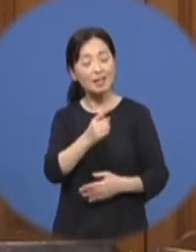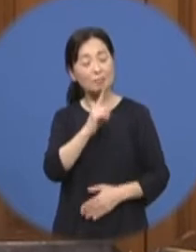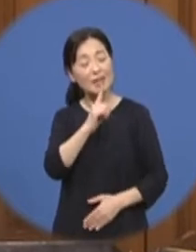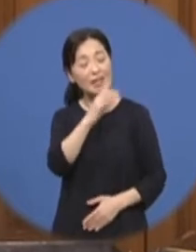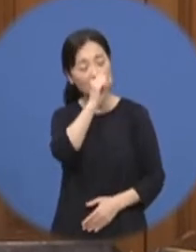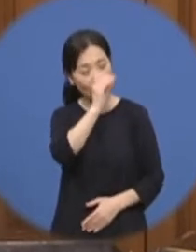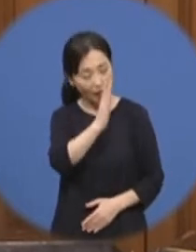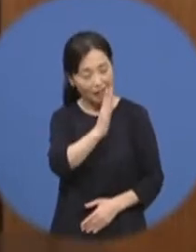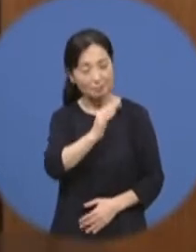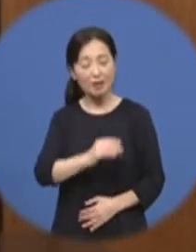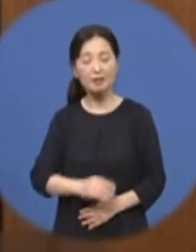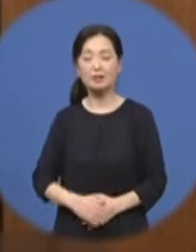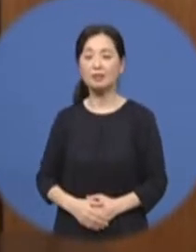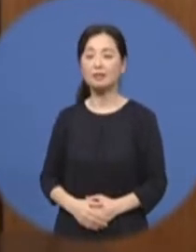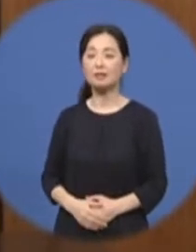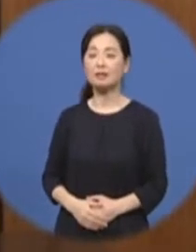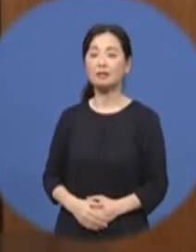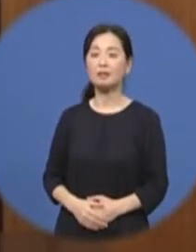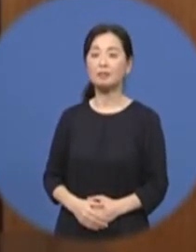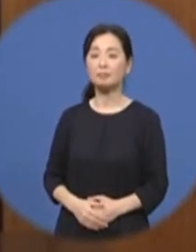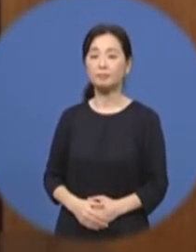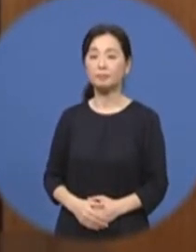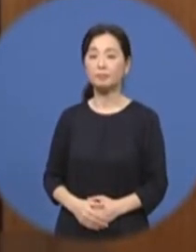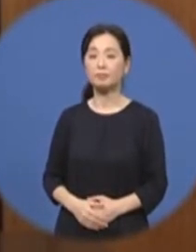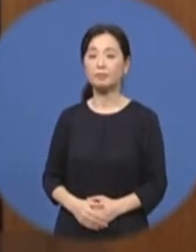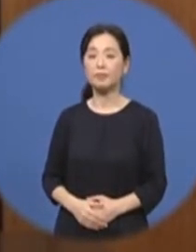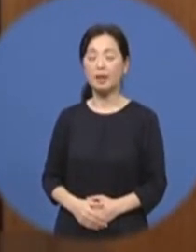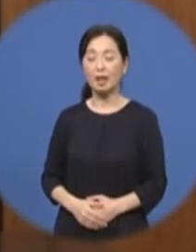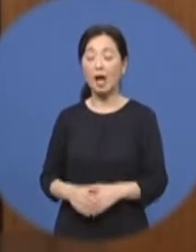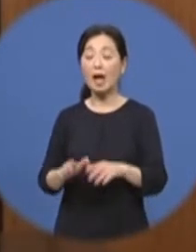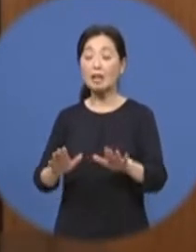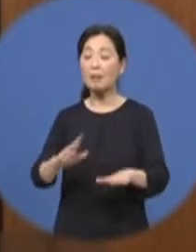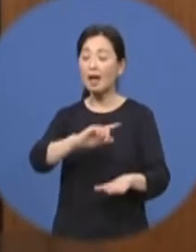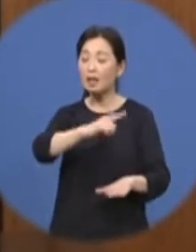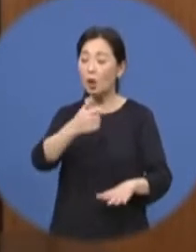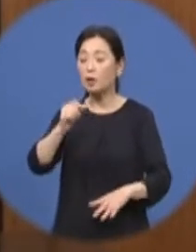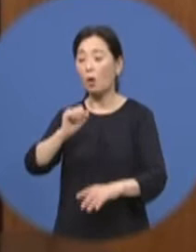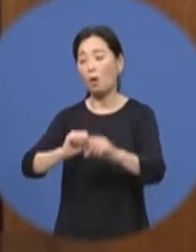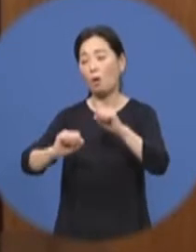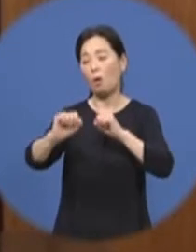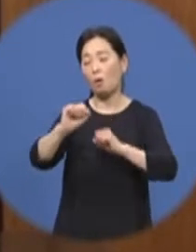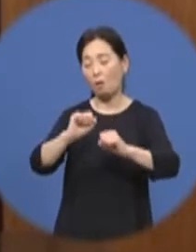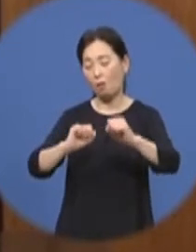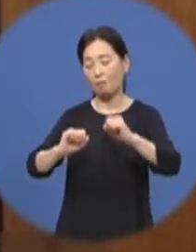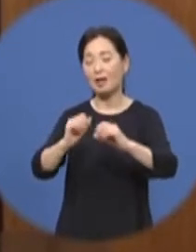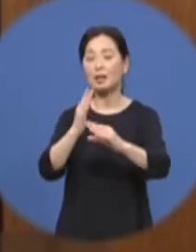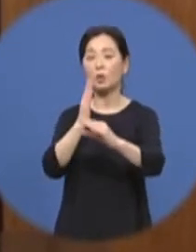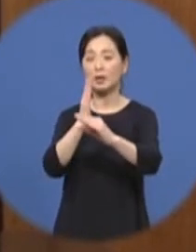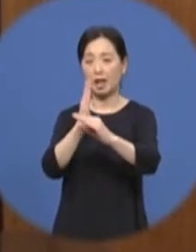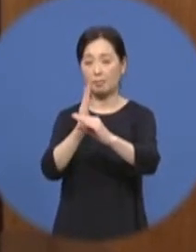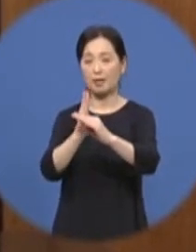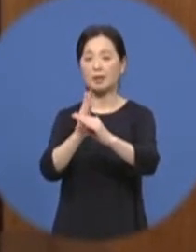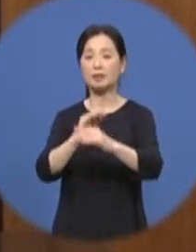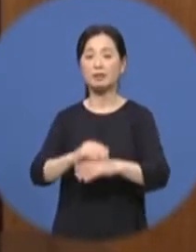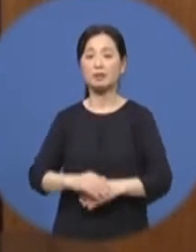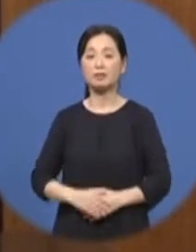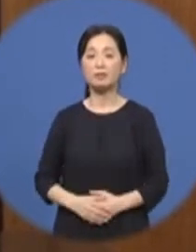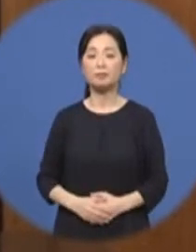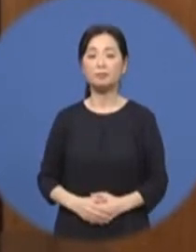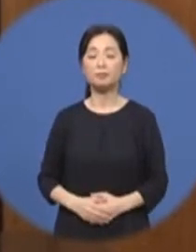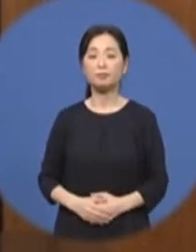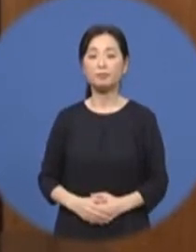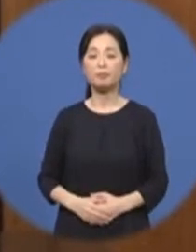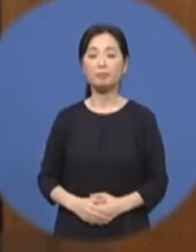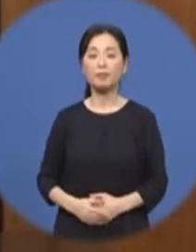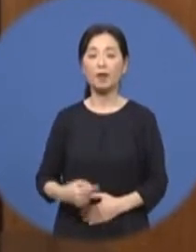がですか。 はい、今、はい、いろんな活動を本当に和歌山でさせていただいてて、で私